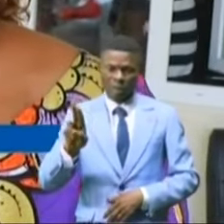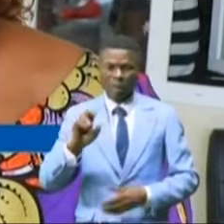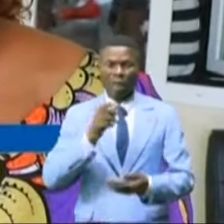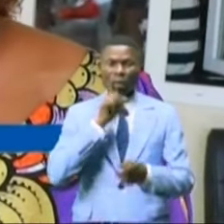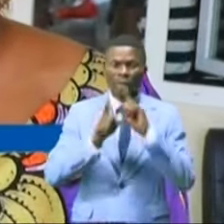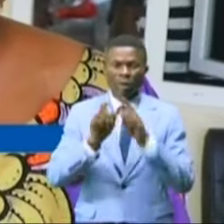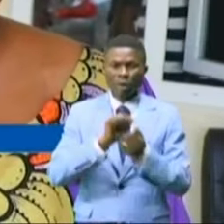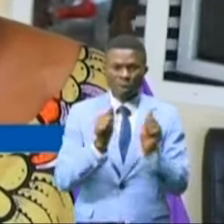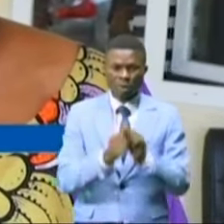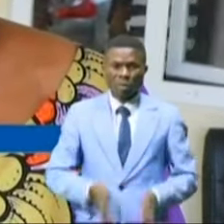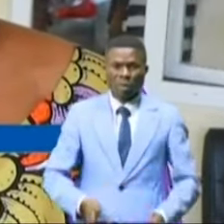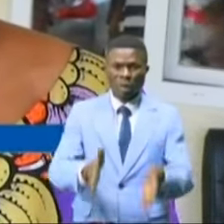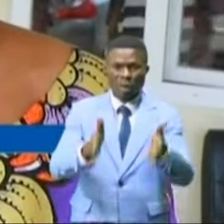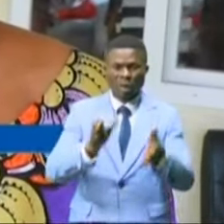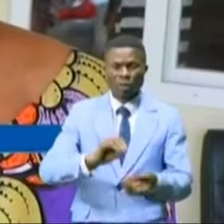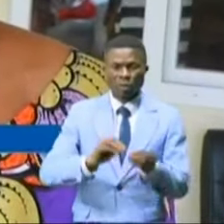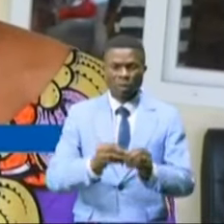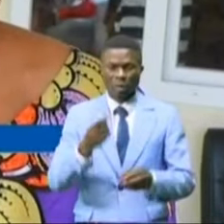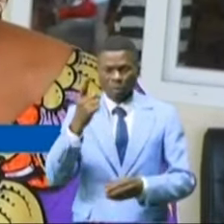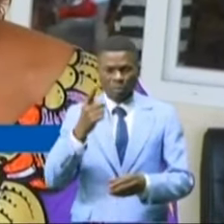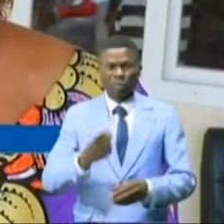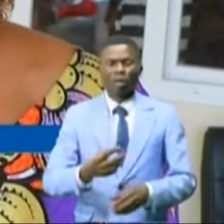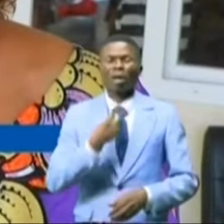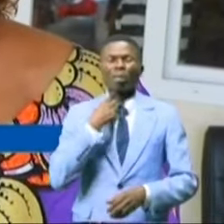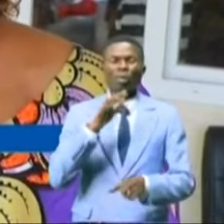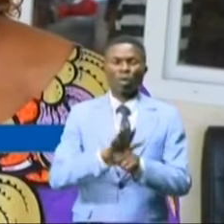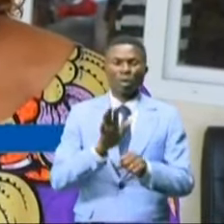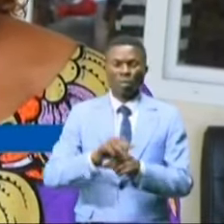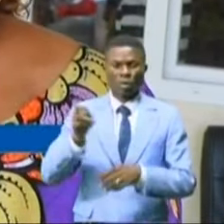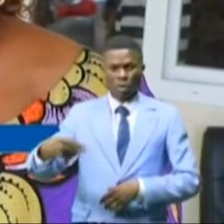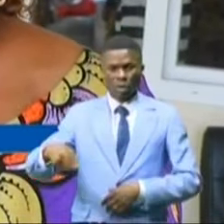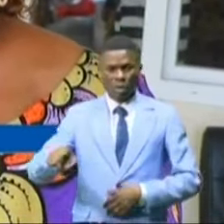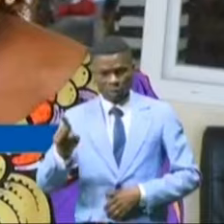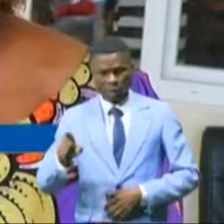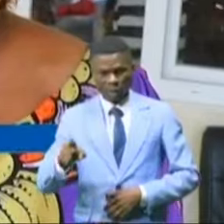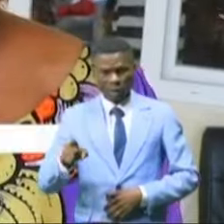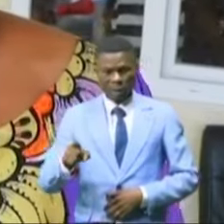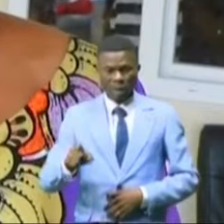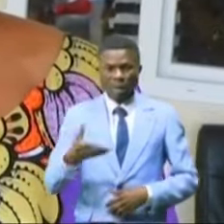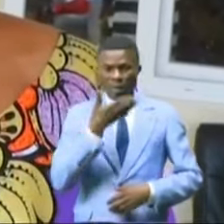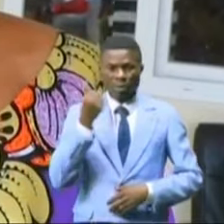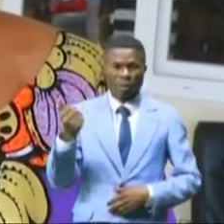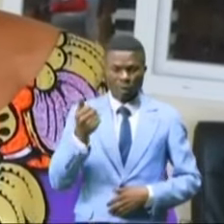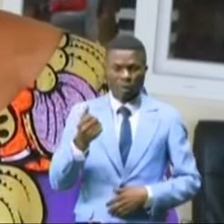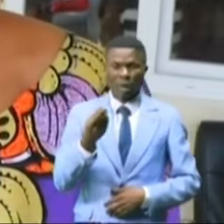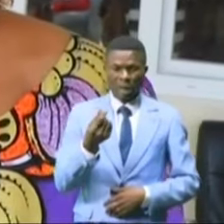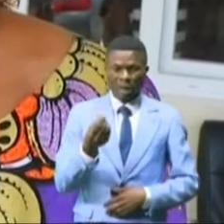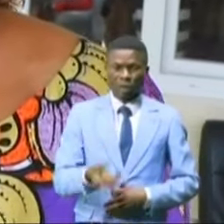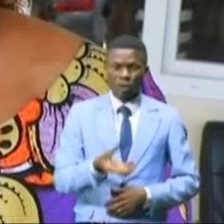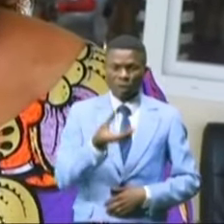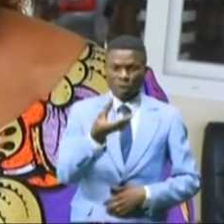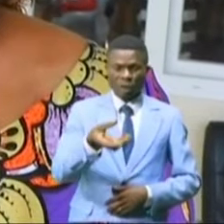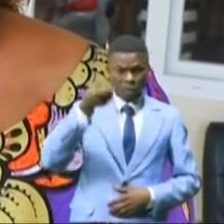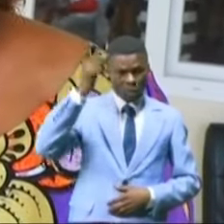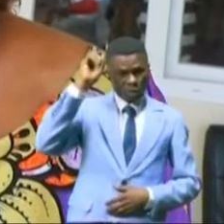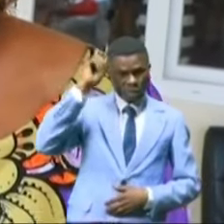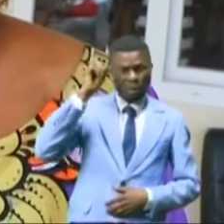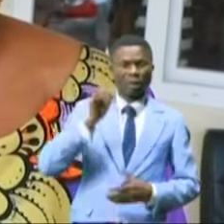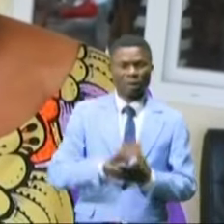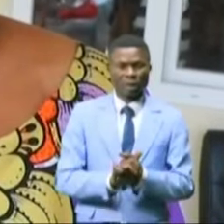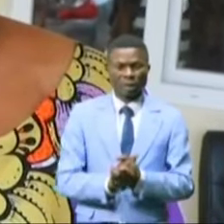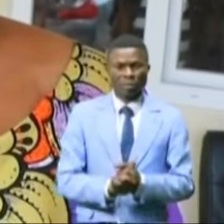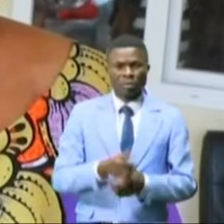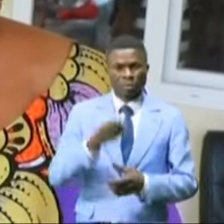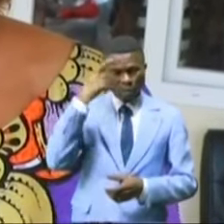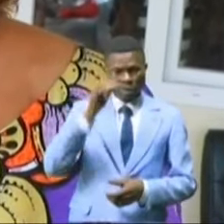question de la nationale numéro 1 qui pose problème dans ma province. Est-ce qu'il y a eu de fonds qui ont été